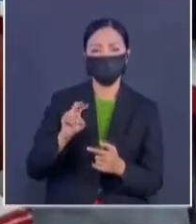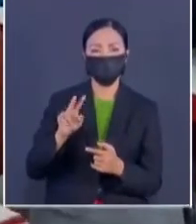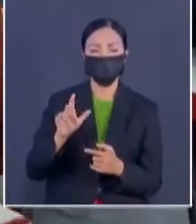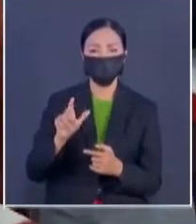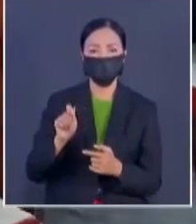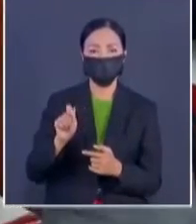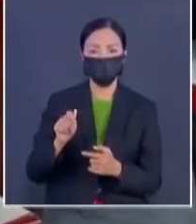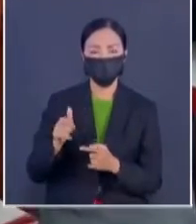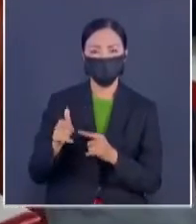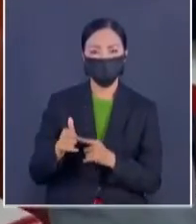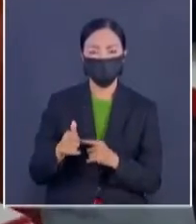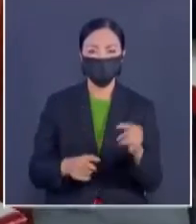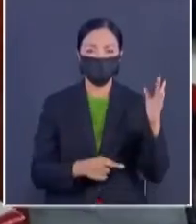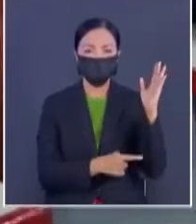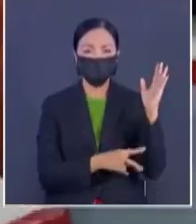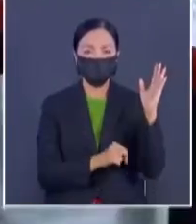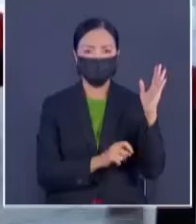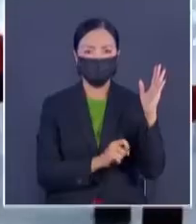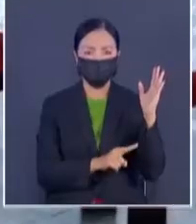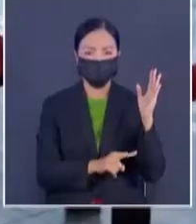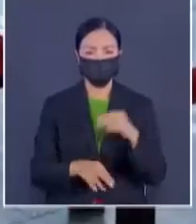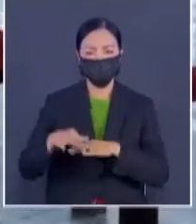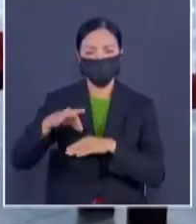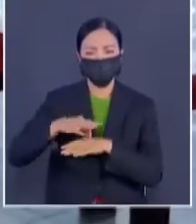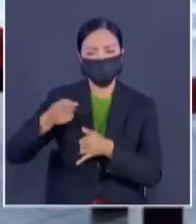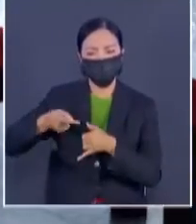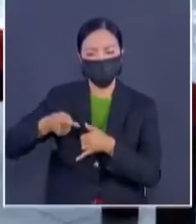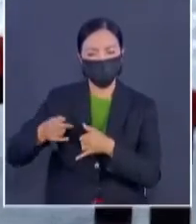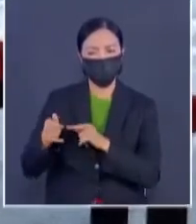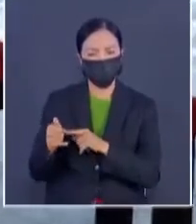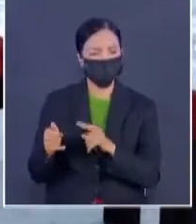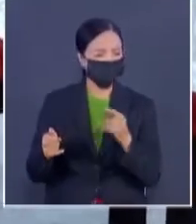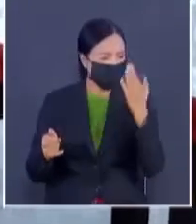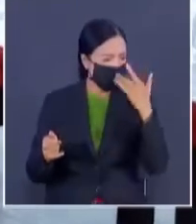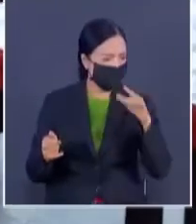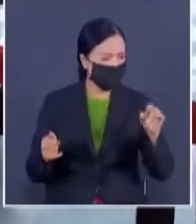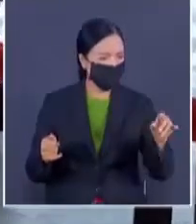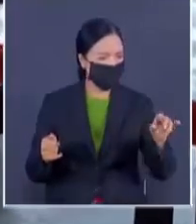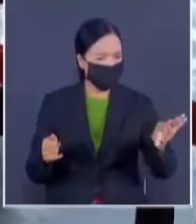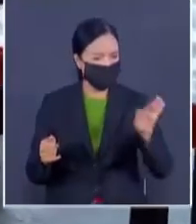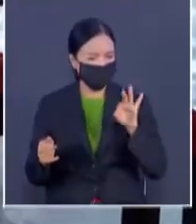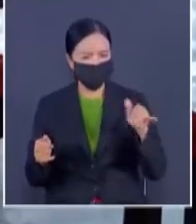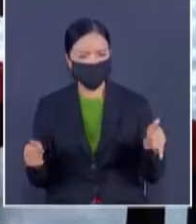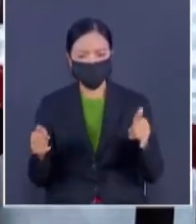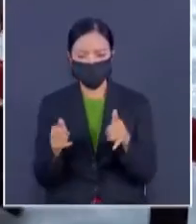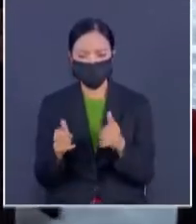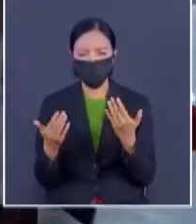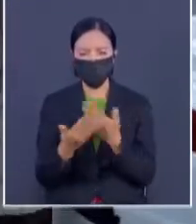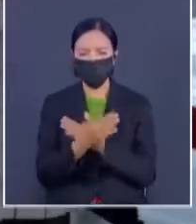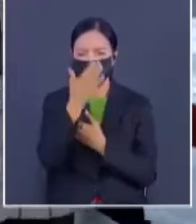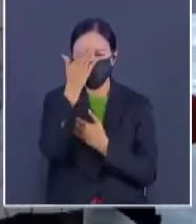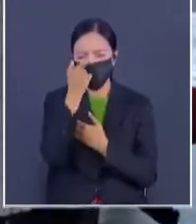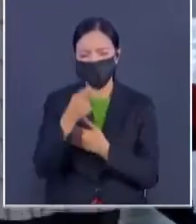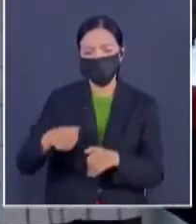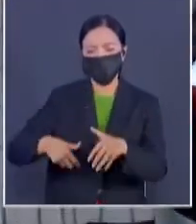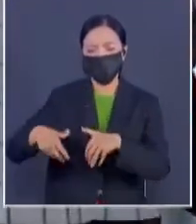คณะจังหวัดนครศรีธรรมราชรูปเดิมเนี่ยยังดำรงตำแหน่งอยู่นะครับพระสงฆ์ในจังหวัดนครศรีธรรมราชและประชาชนก็พากันวิพากษ์วิจ